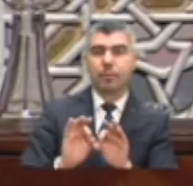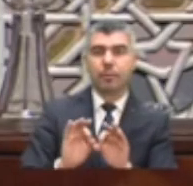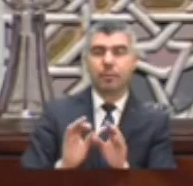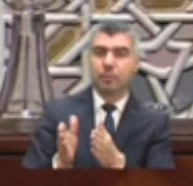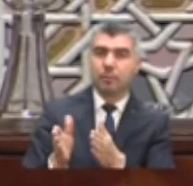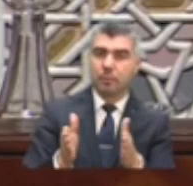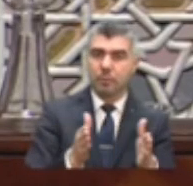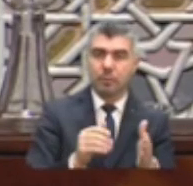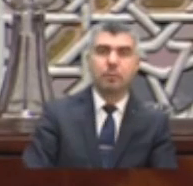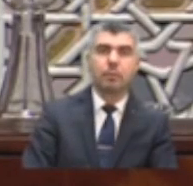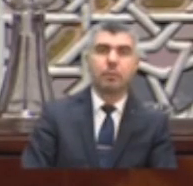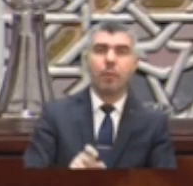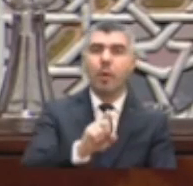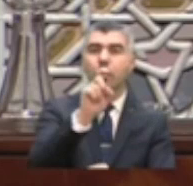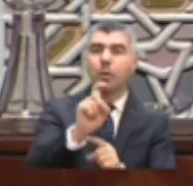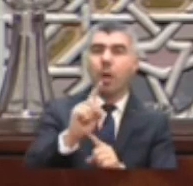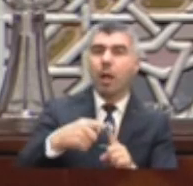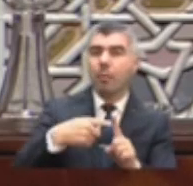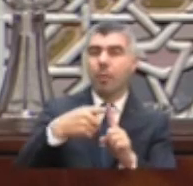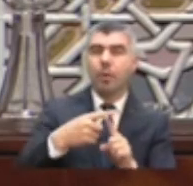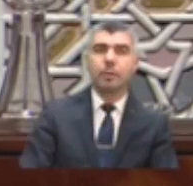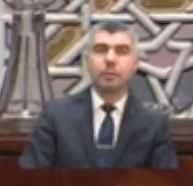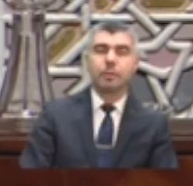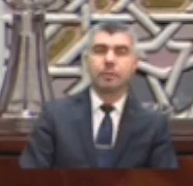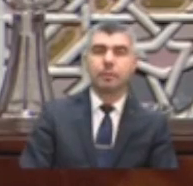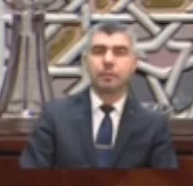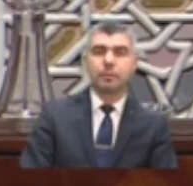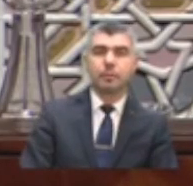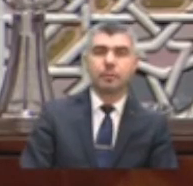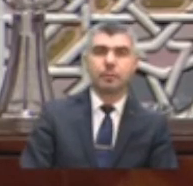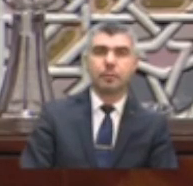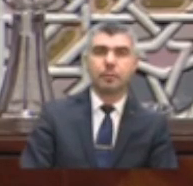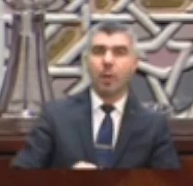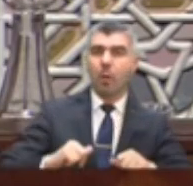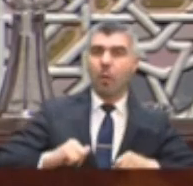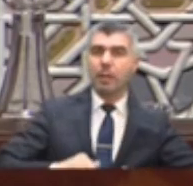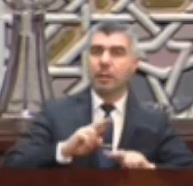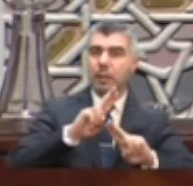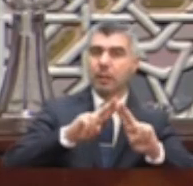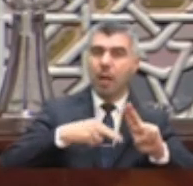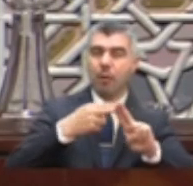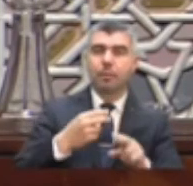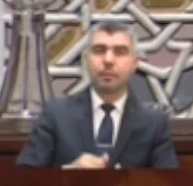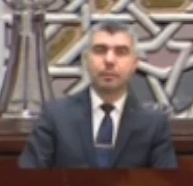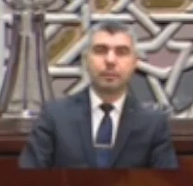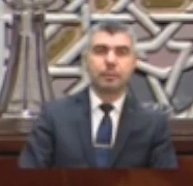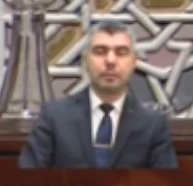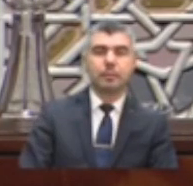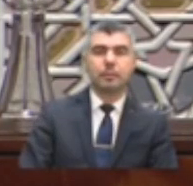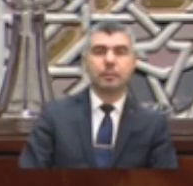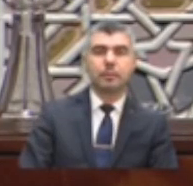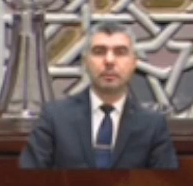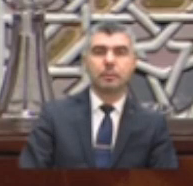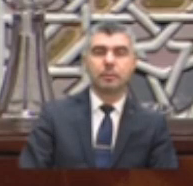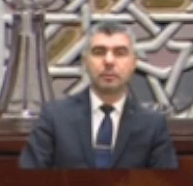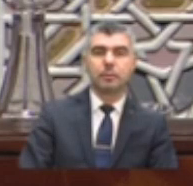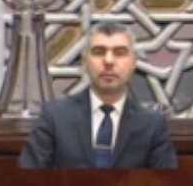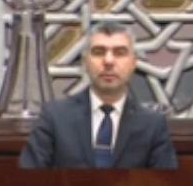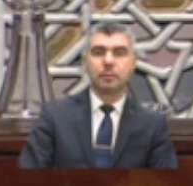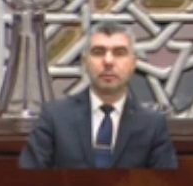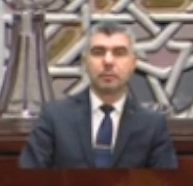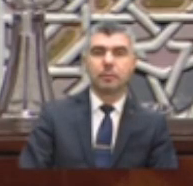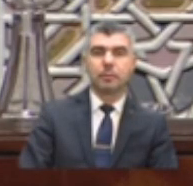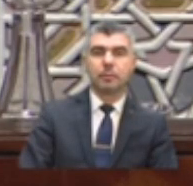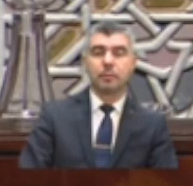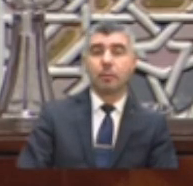هل من تعقيب اضافي اخر؟ تفضلوا سيد الوزير.